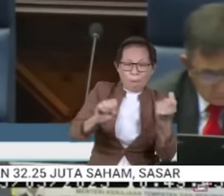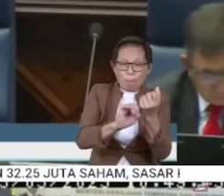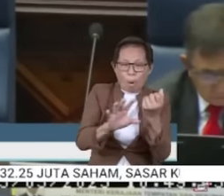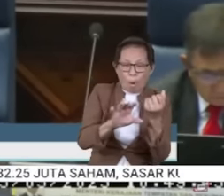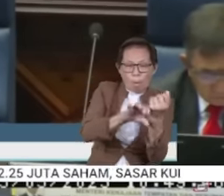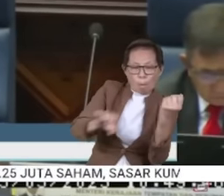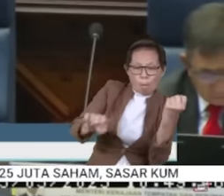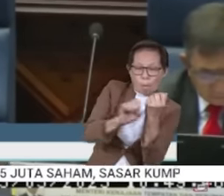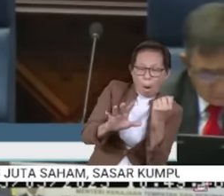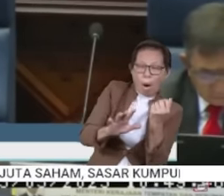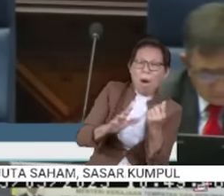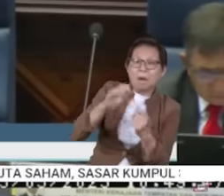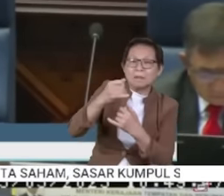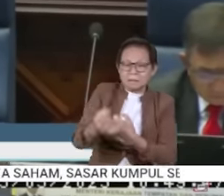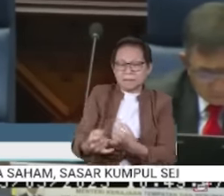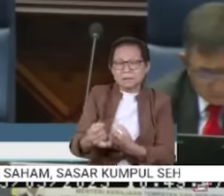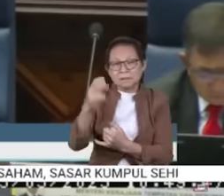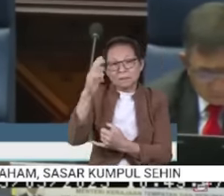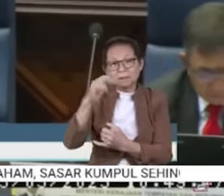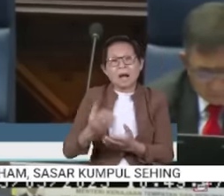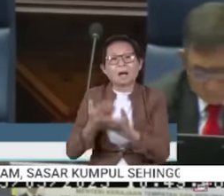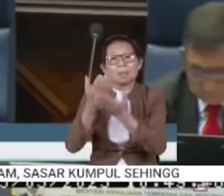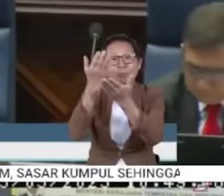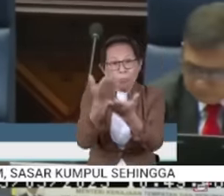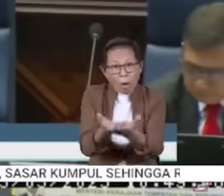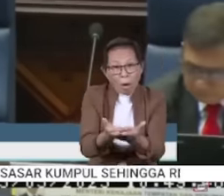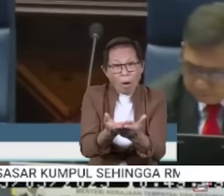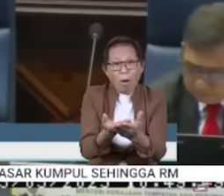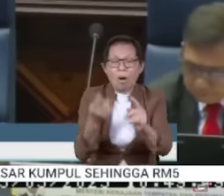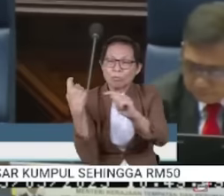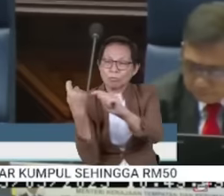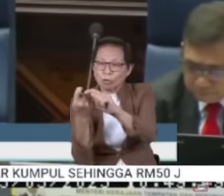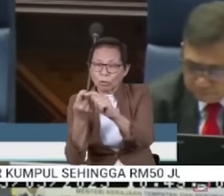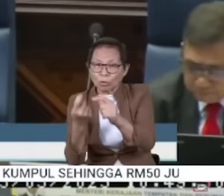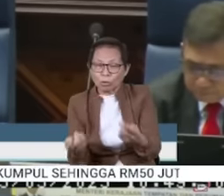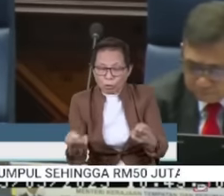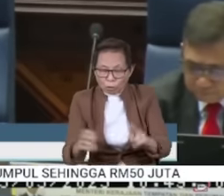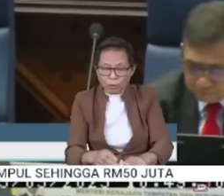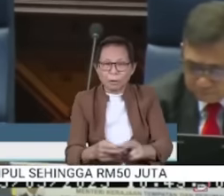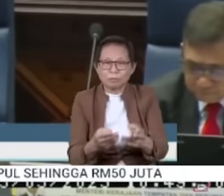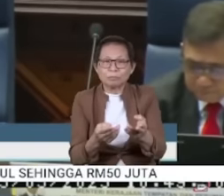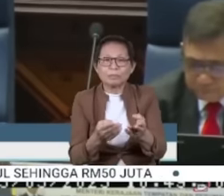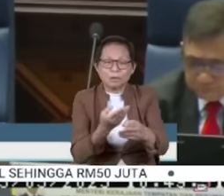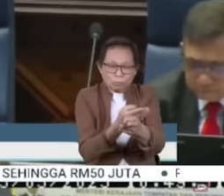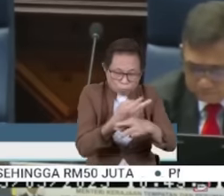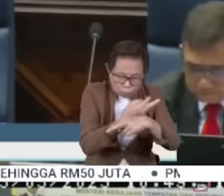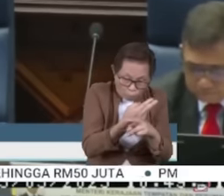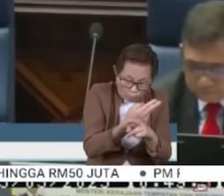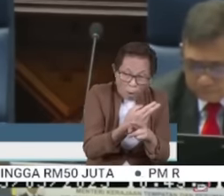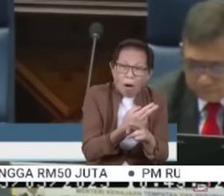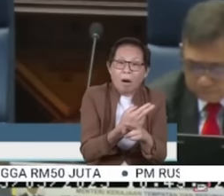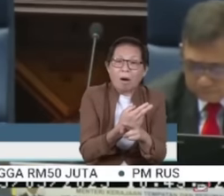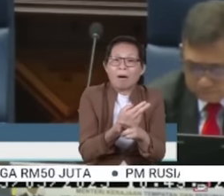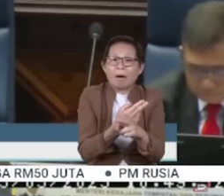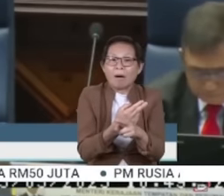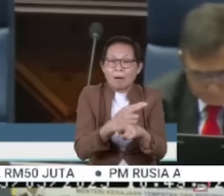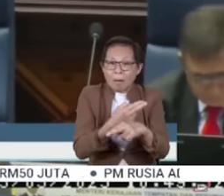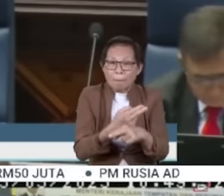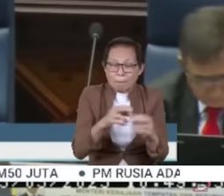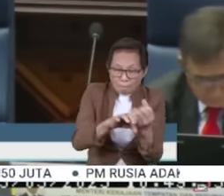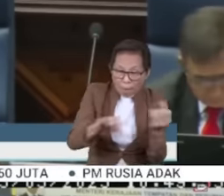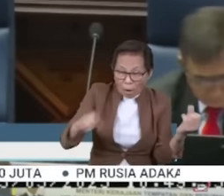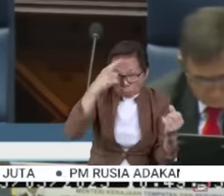dan akan menawarkan kontrak-kontrak penyelenggaraan pahit mengikut zona-zone di seluruh negeri Sabah bagi